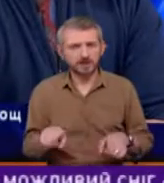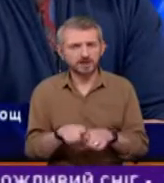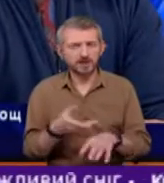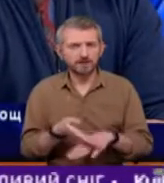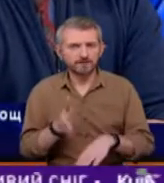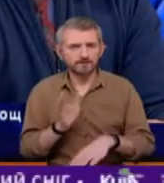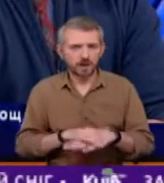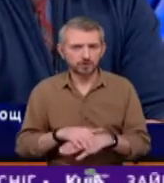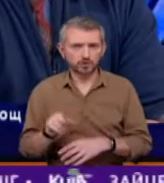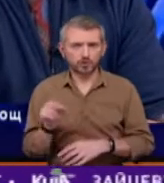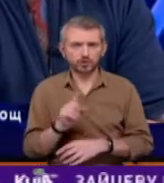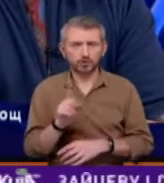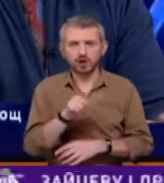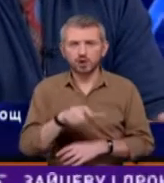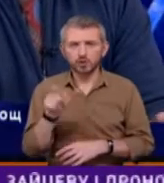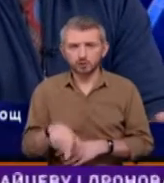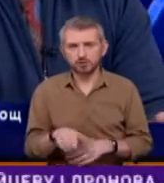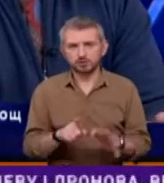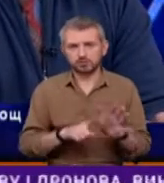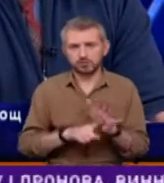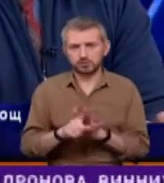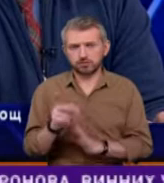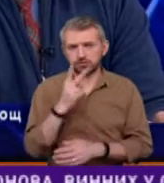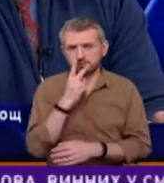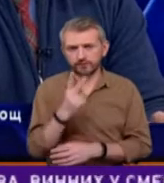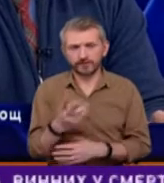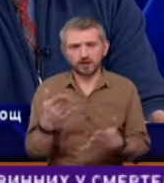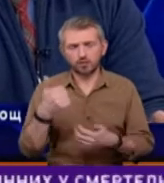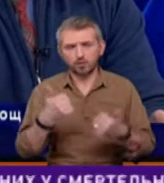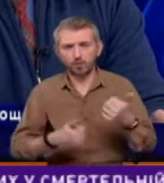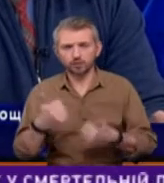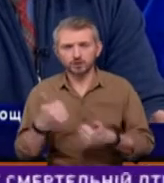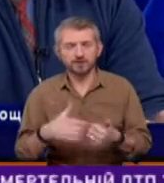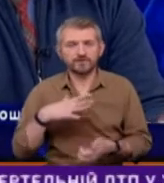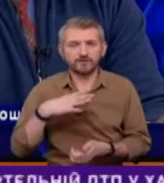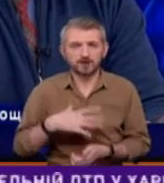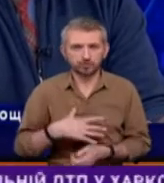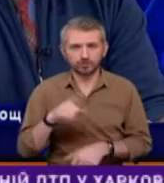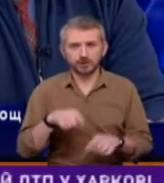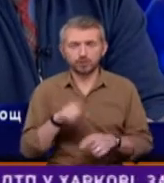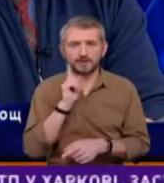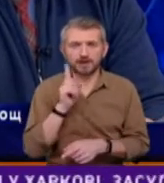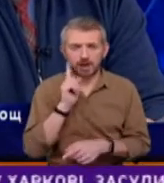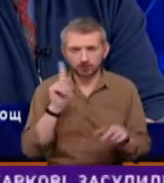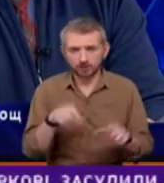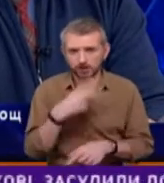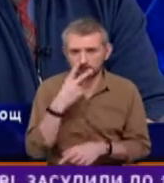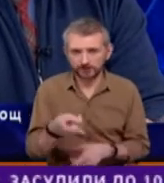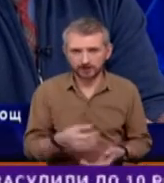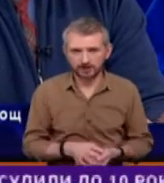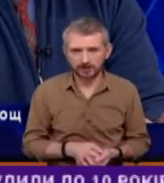важко, що люди вдаються до того, щоб дивитися якісь конкурси, вимушені іноді Зеленського далі